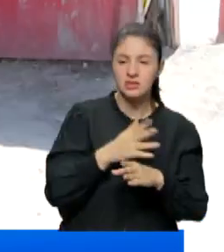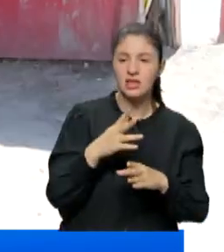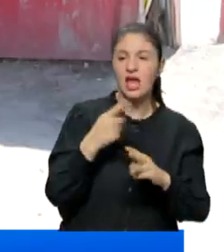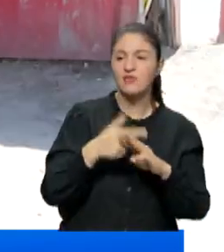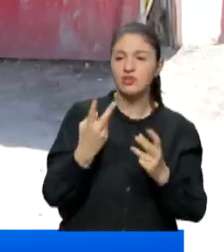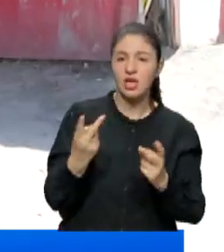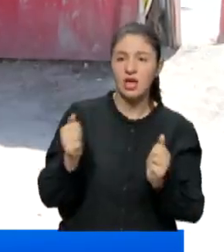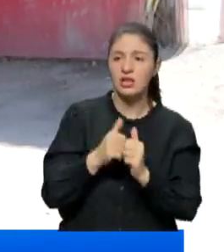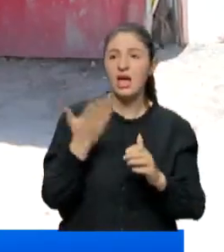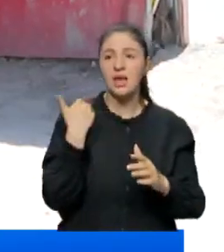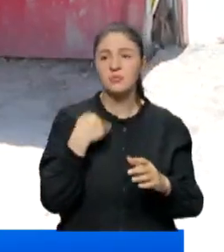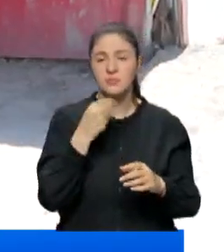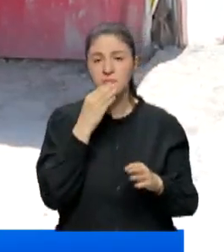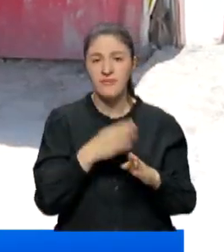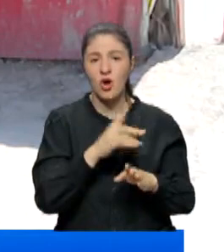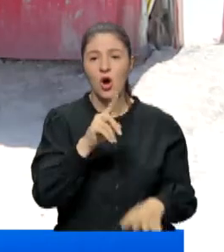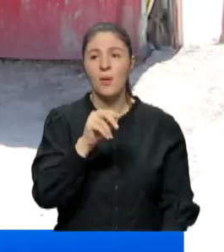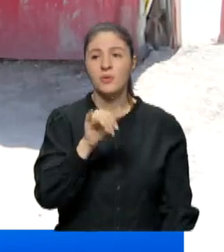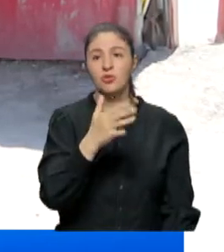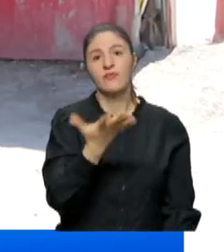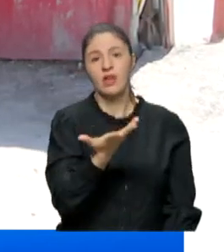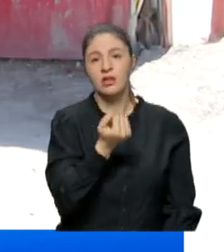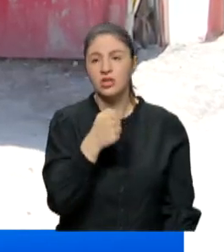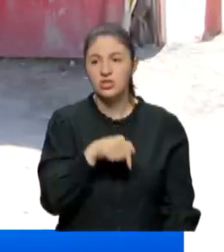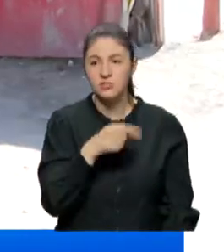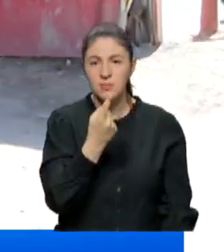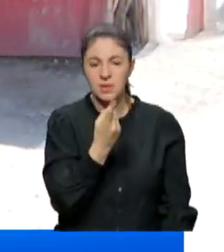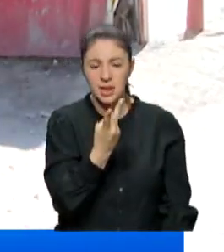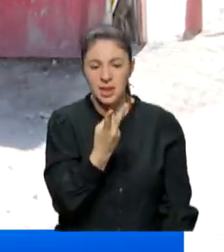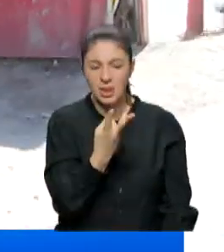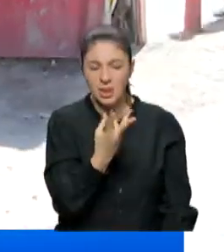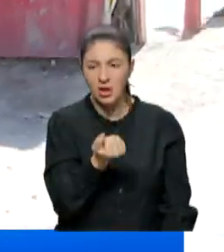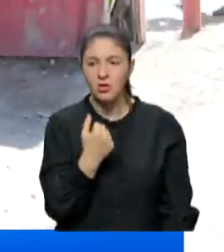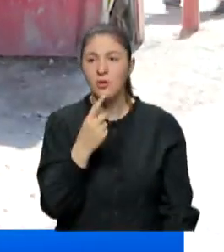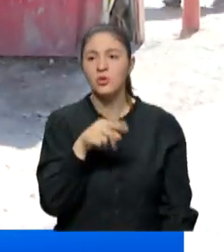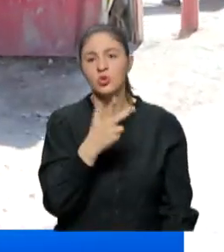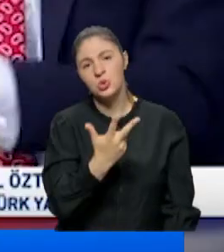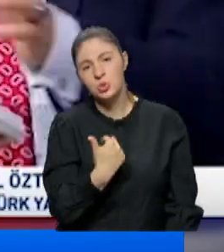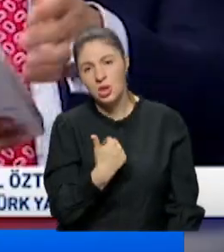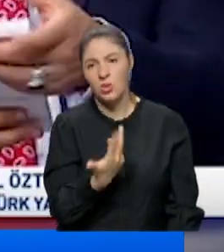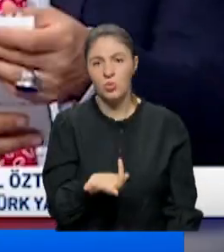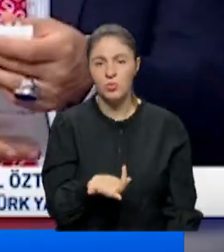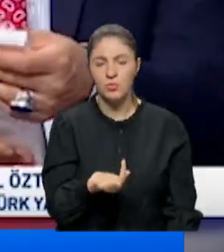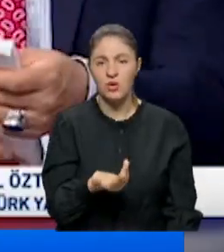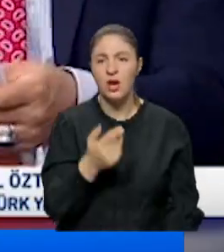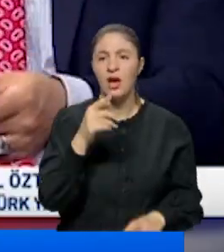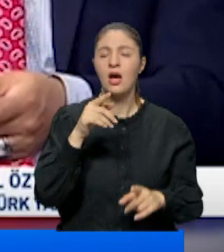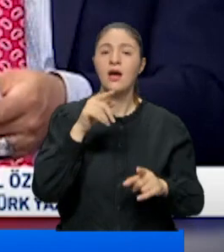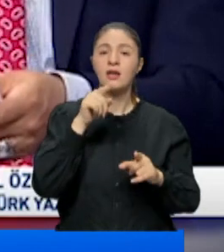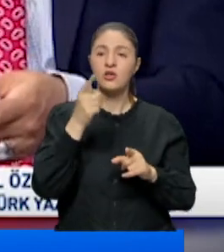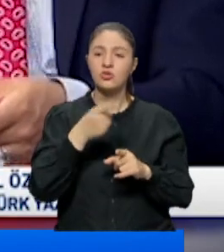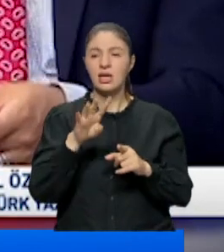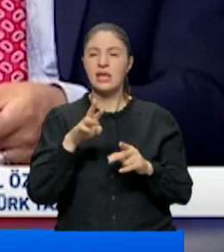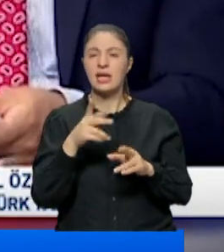son iki katı Eskiden Biz miydi 11 kiloyken alırken şimdi taneyi alıyorum ağzını üç tane olabiliyor herhalde yüzde